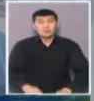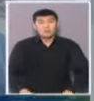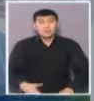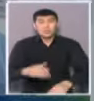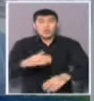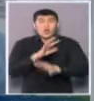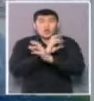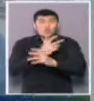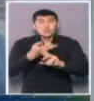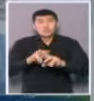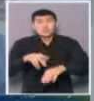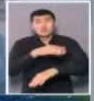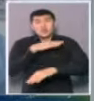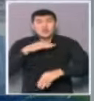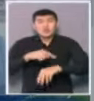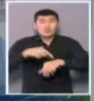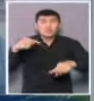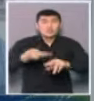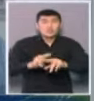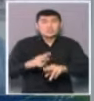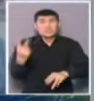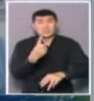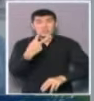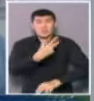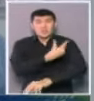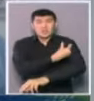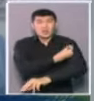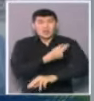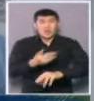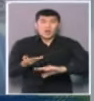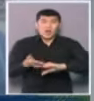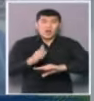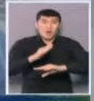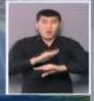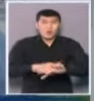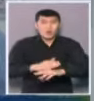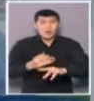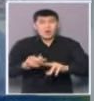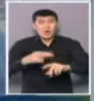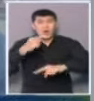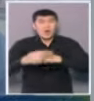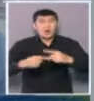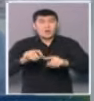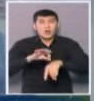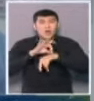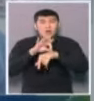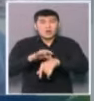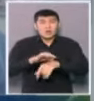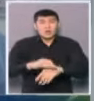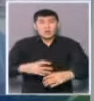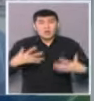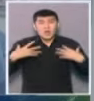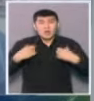Етпен сүйектен жаралған соң сезесің, бұл екінші вакцина кішкене ашылау, ауырлау. Енді оның ары қарай қалай өтетін, енді